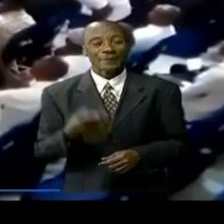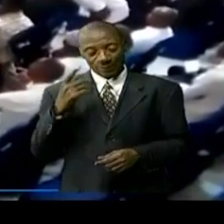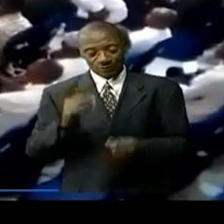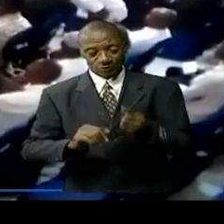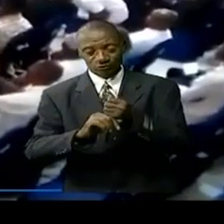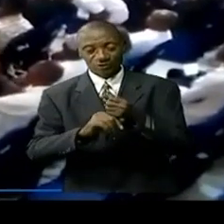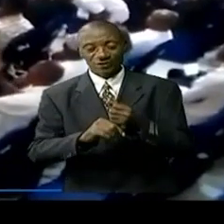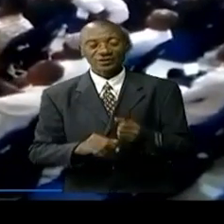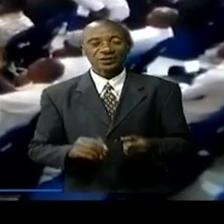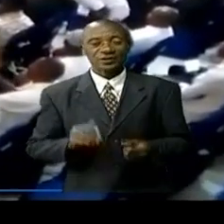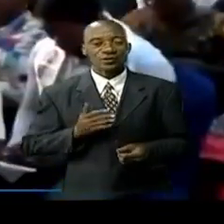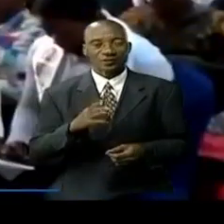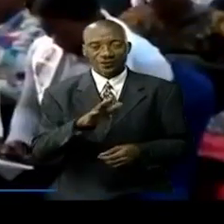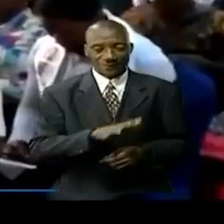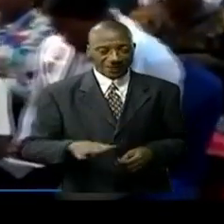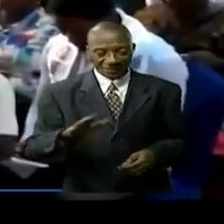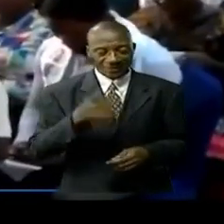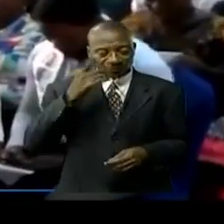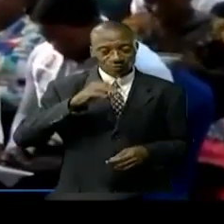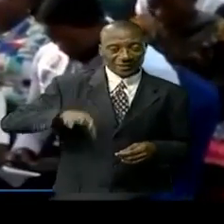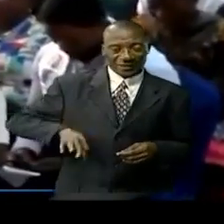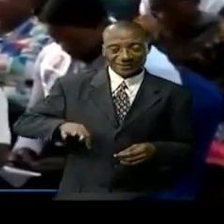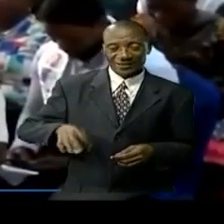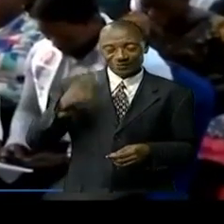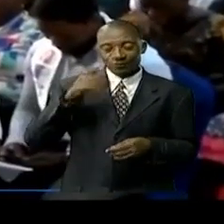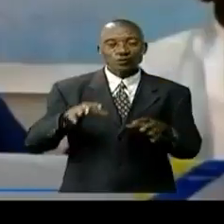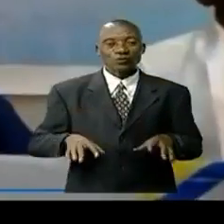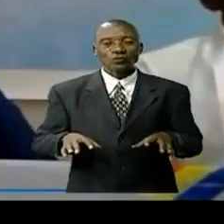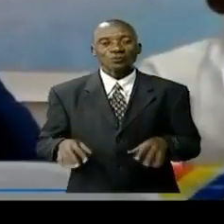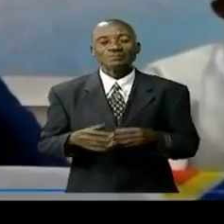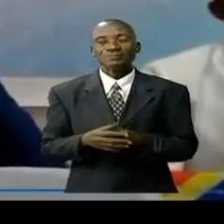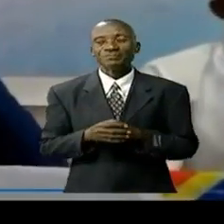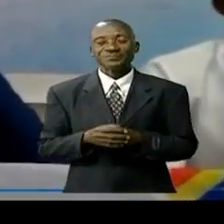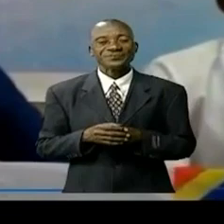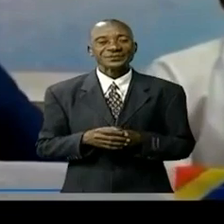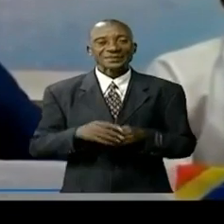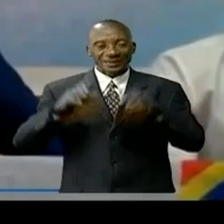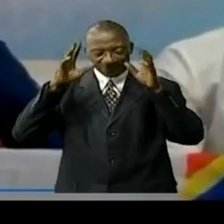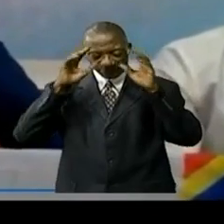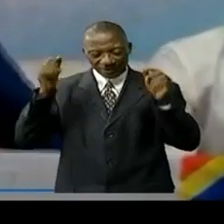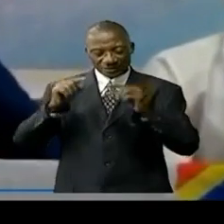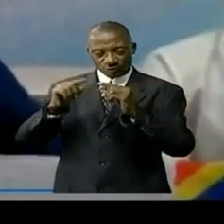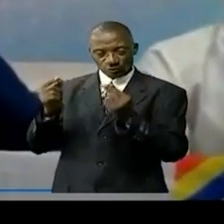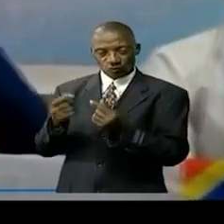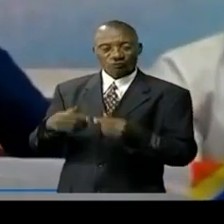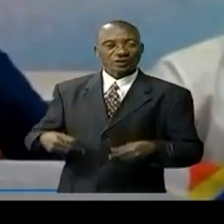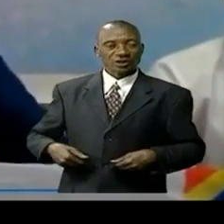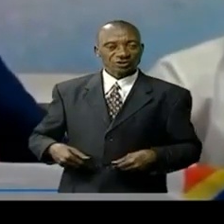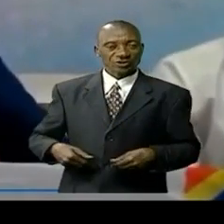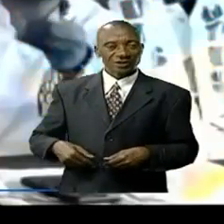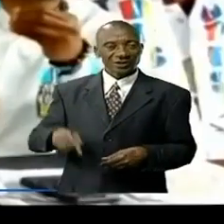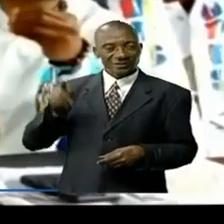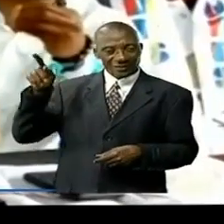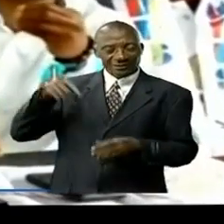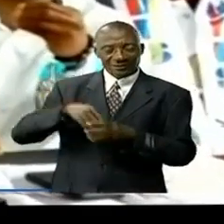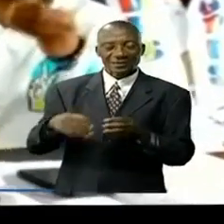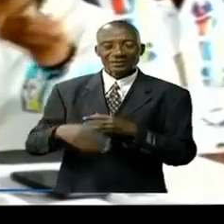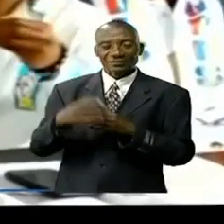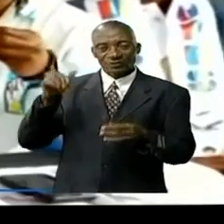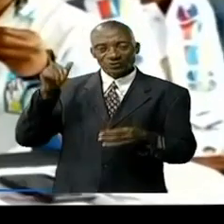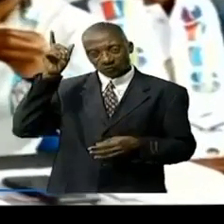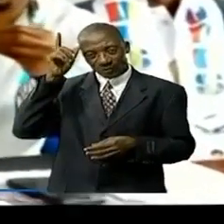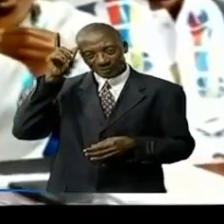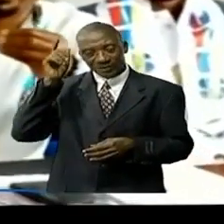l'intérêt de la République démocratique du Congo. Le président de la Ligue de jeunes de la Fédération de Lubumbashi a de son